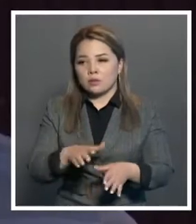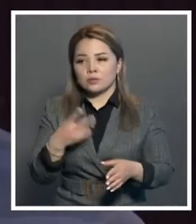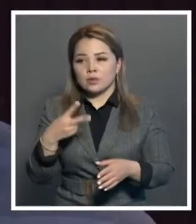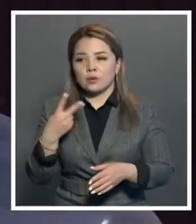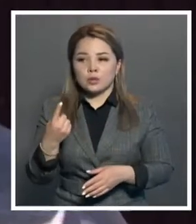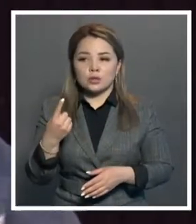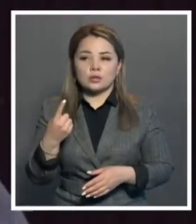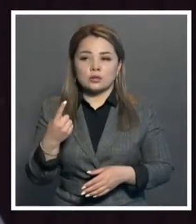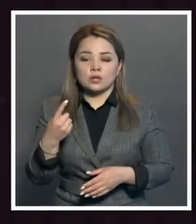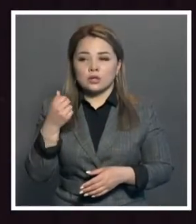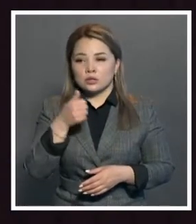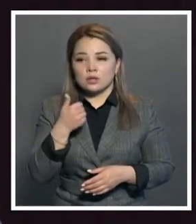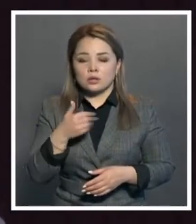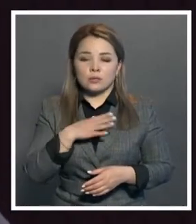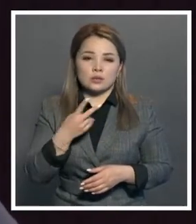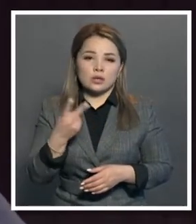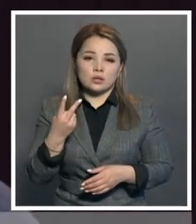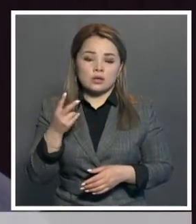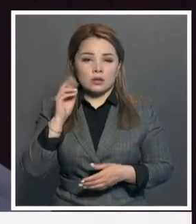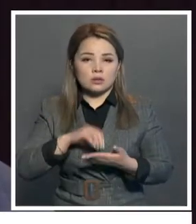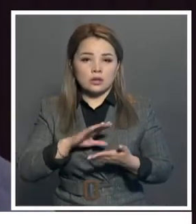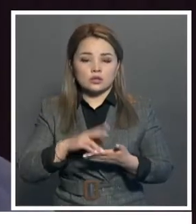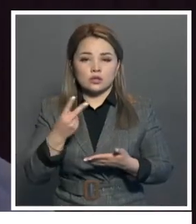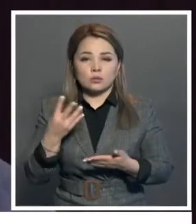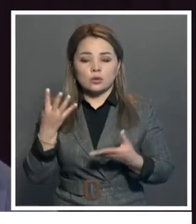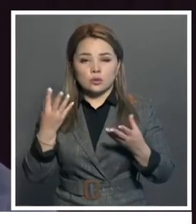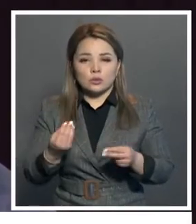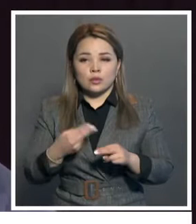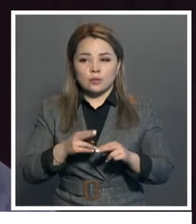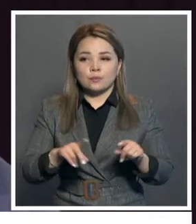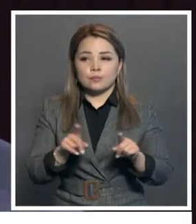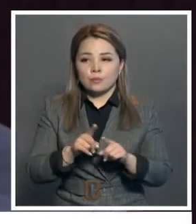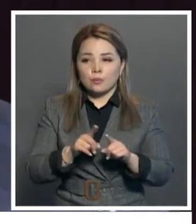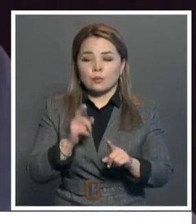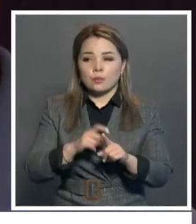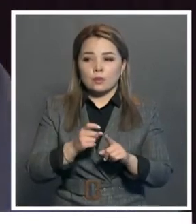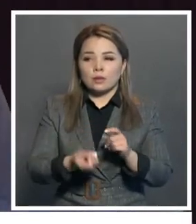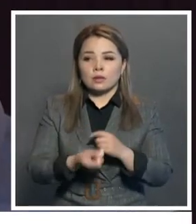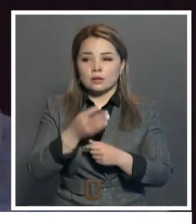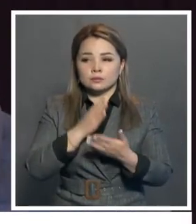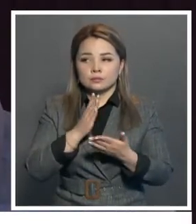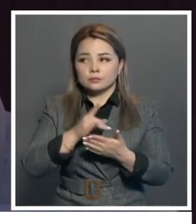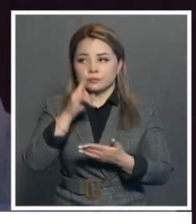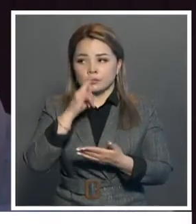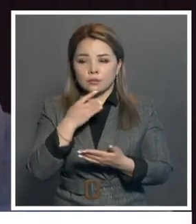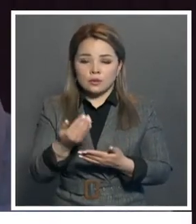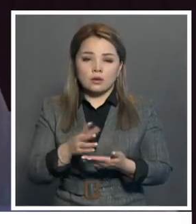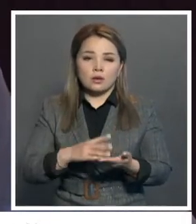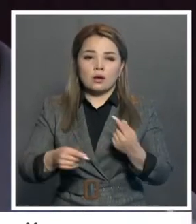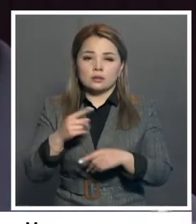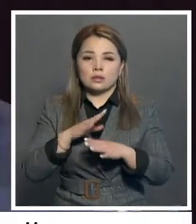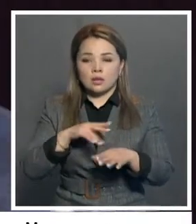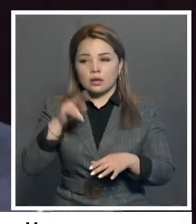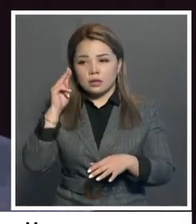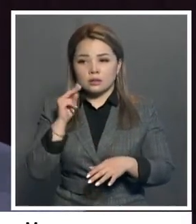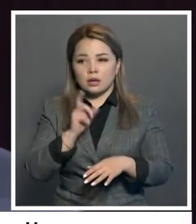21 жылы 2-ші айдың 24-ті күні осындай бір сөз шықты. Бұл Қазақстанда қайталмай қалған Қытай